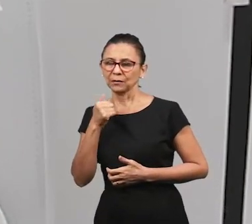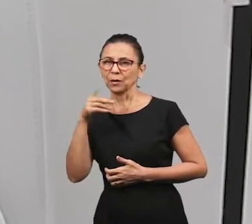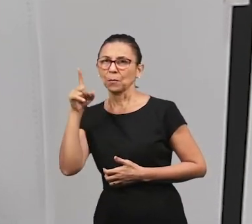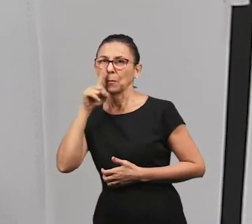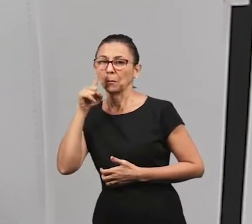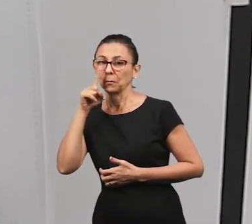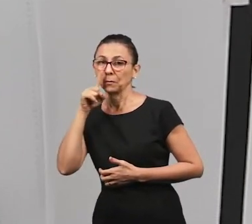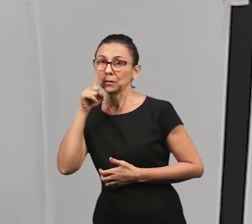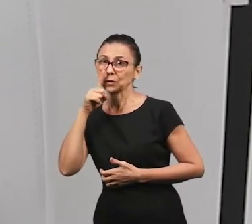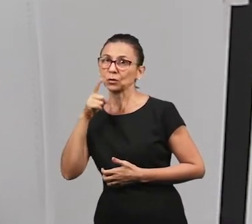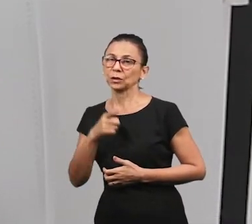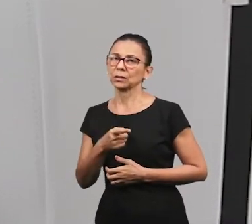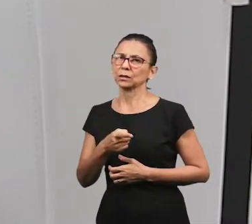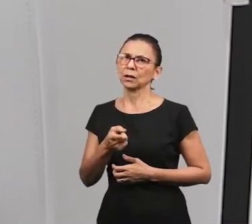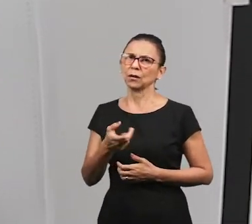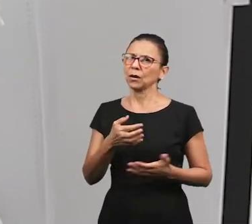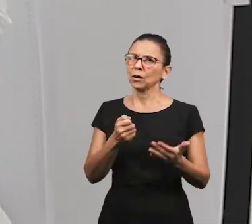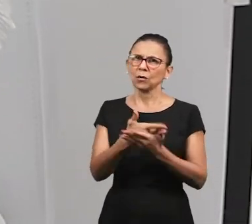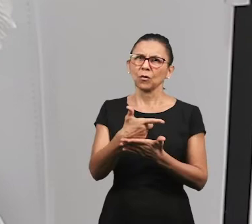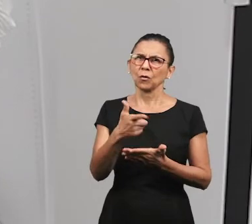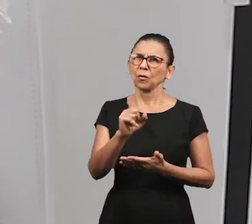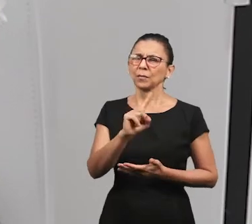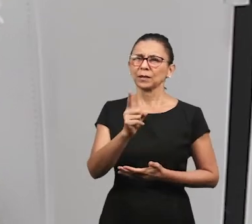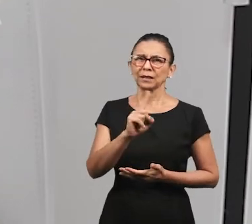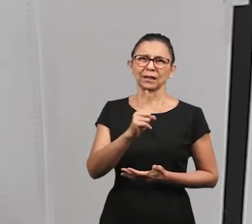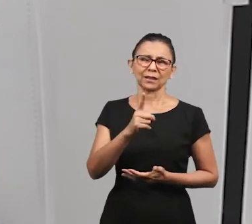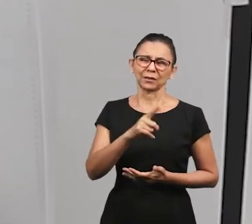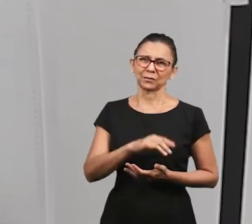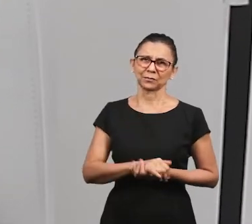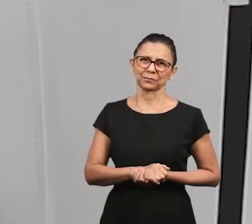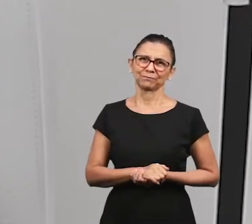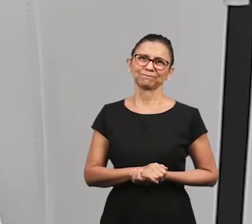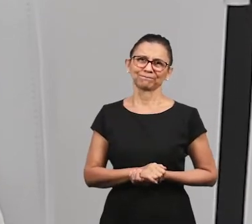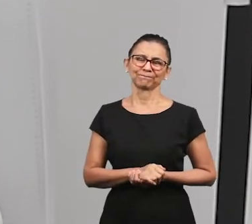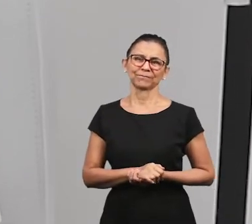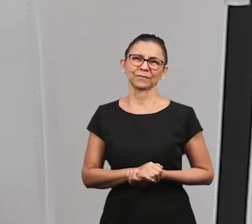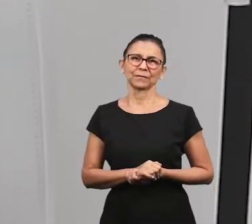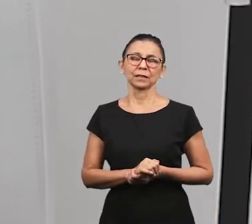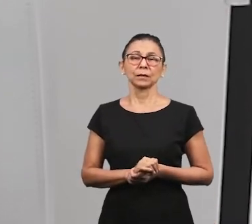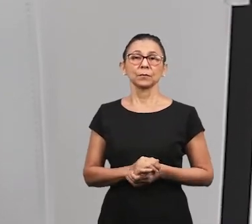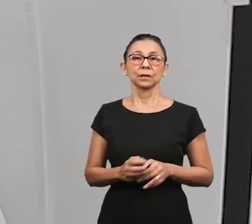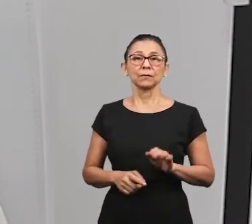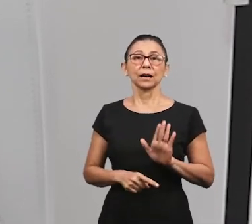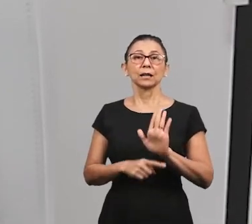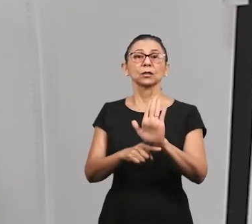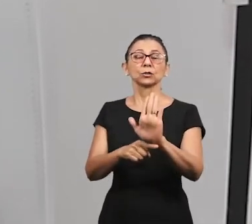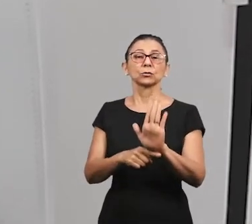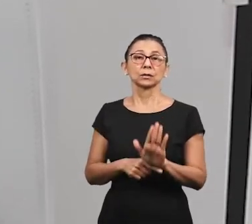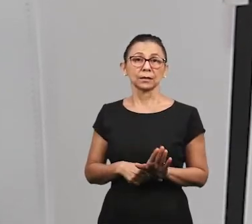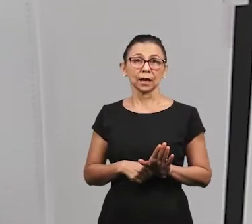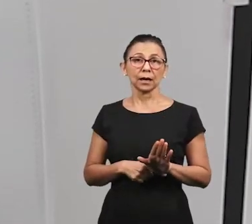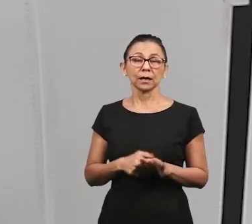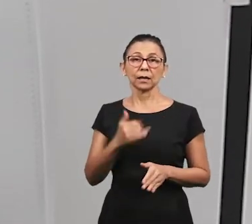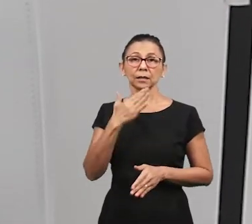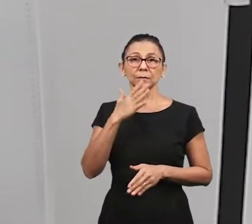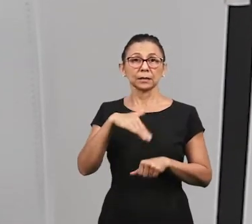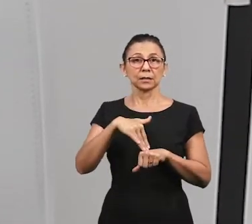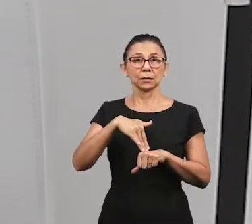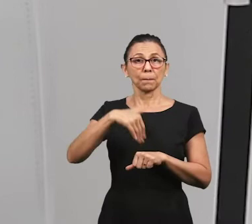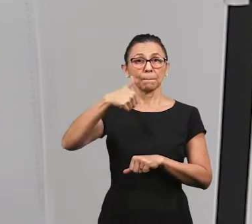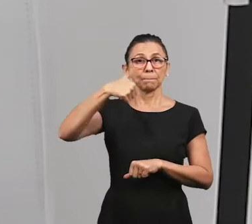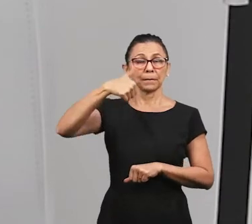удобны для ребенка. И если вы не будете даже держать этих продуктов дома, то это